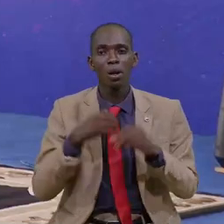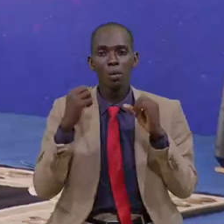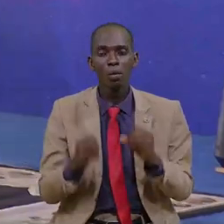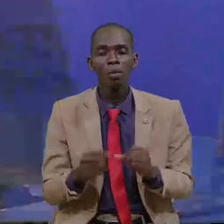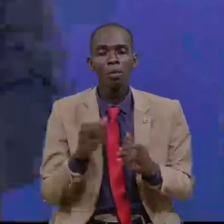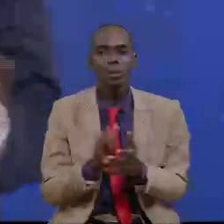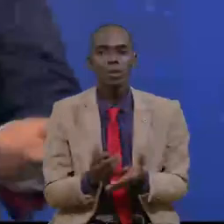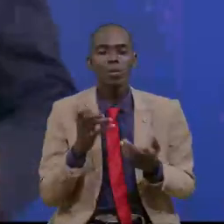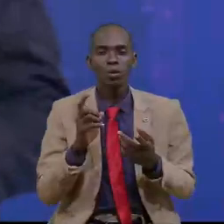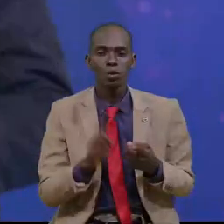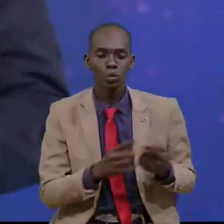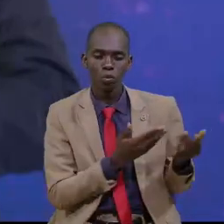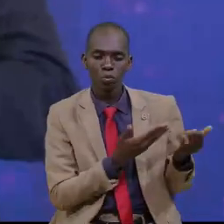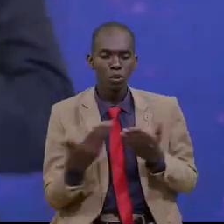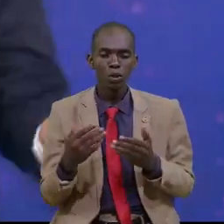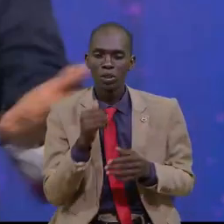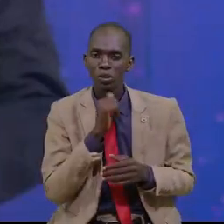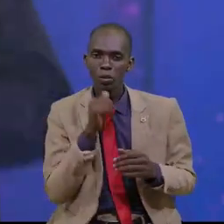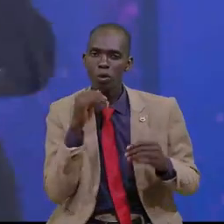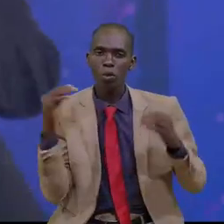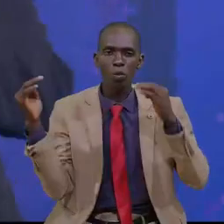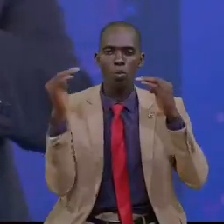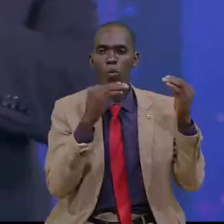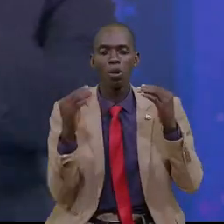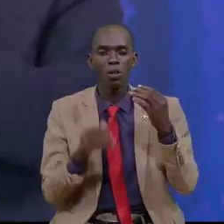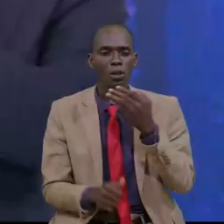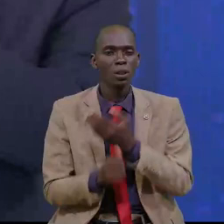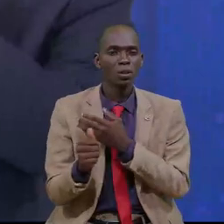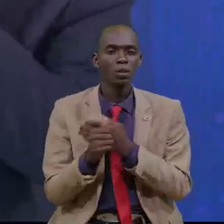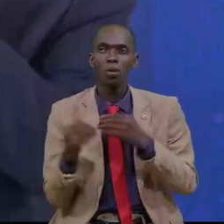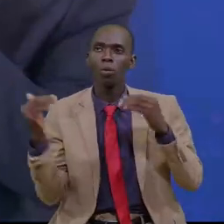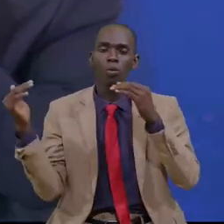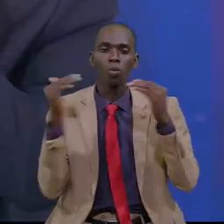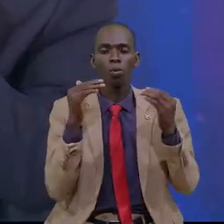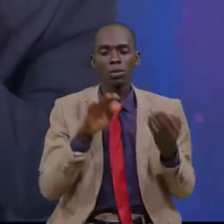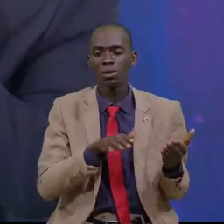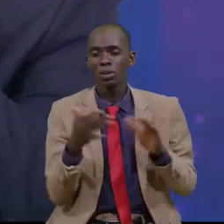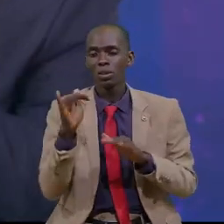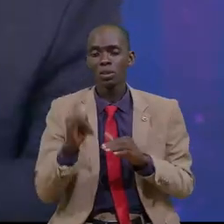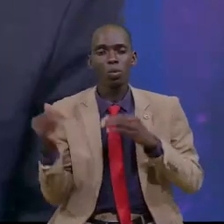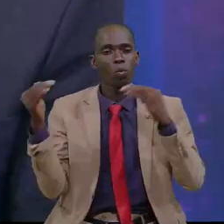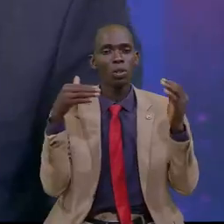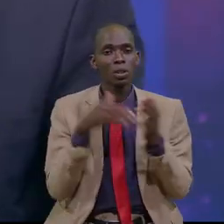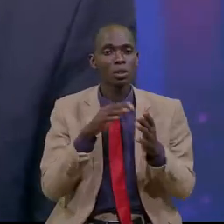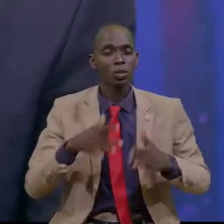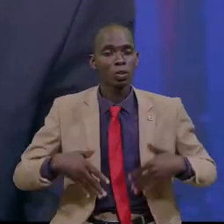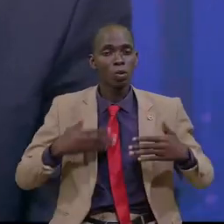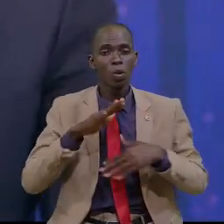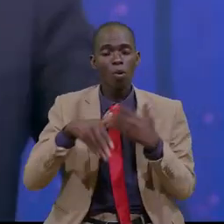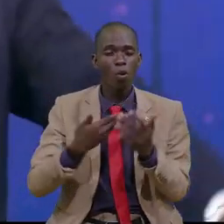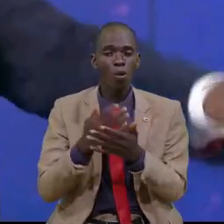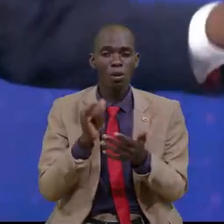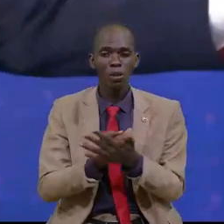domination qui voulaient livrer une guerre publique, secrète, mortelle contre ta vie. Toutes